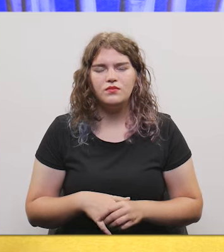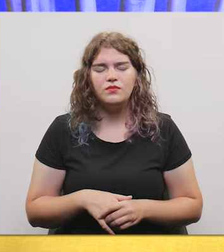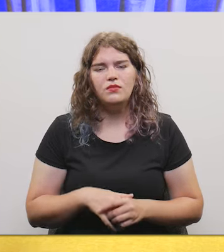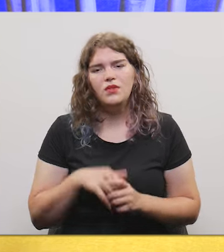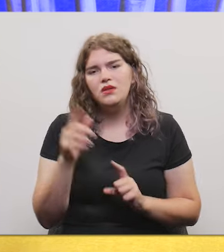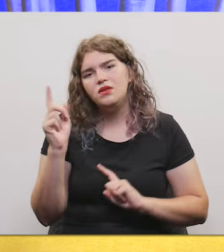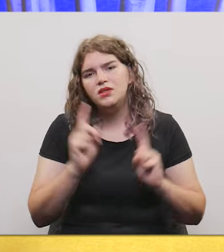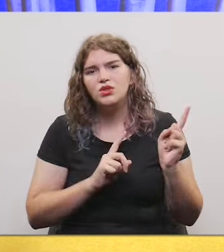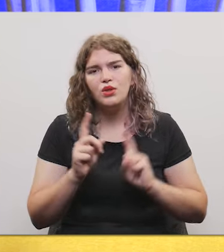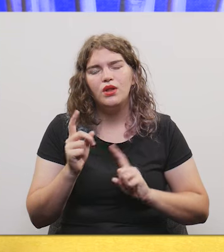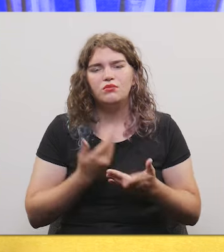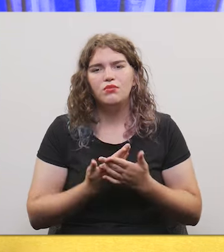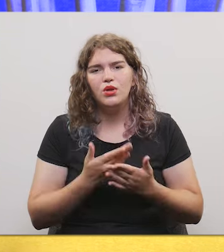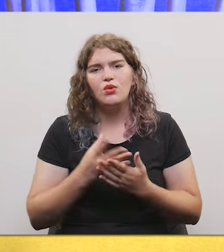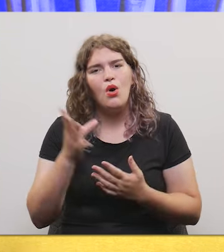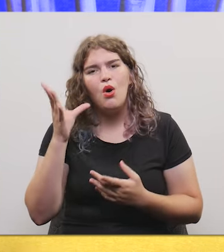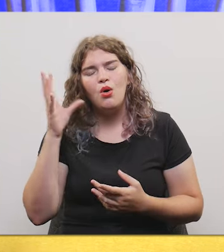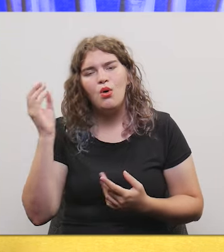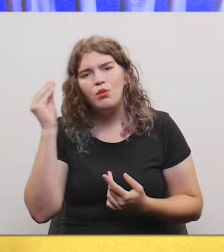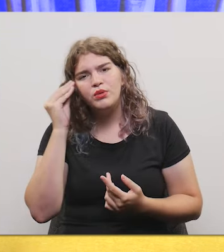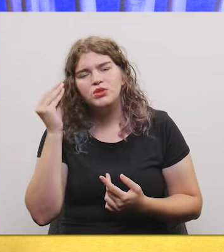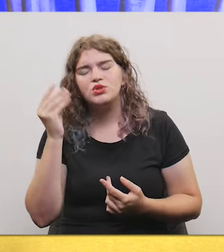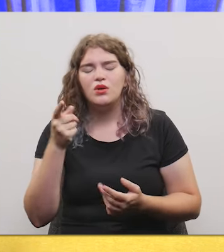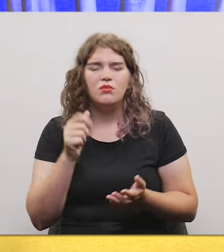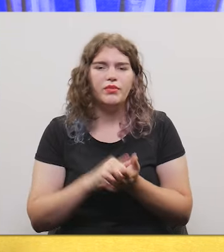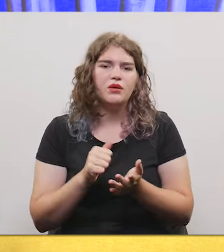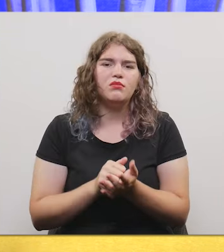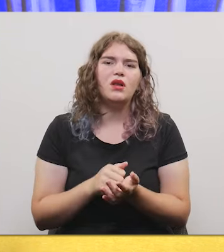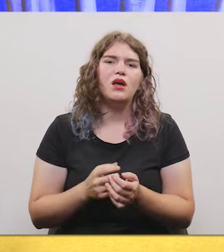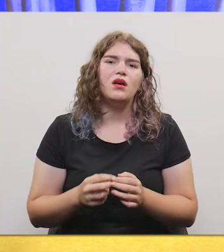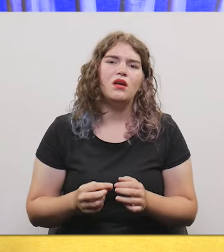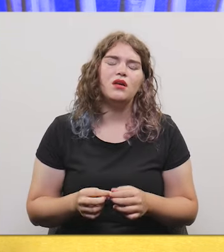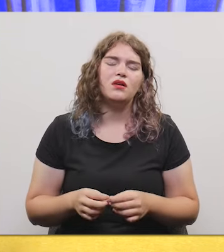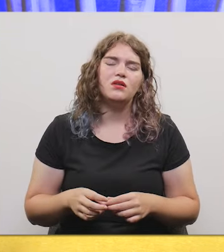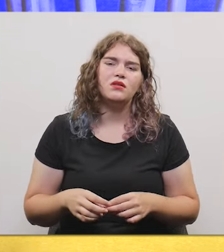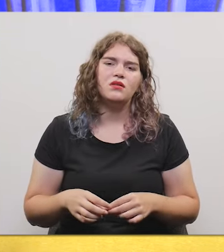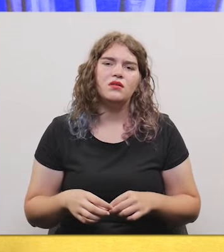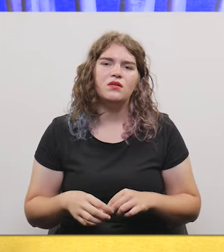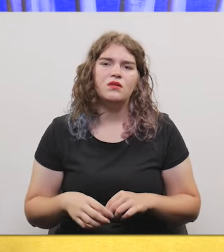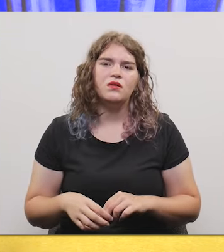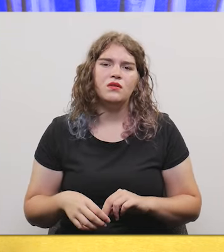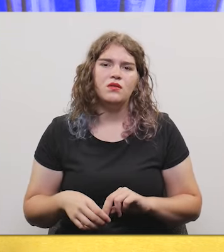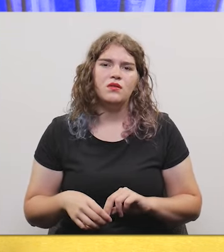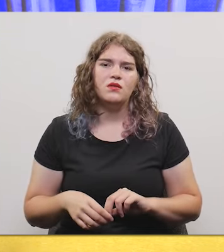Da, da. Uneori, poate fiind obișnuiți cu Biblia,